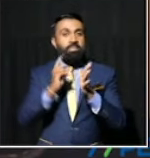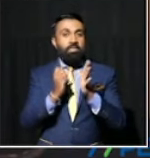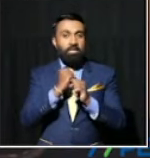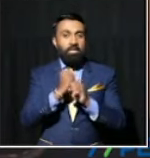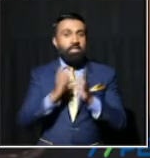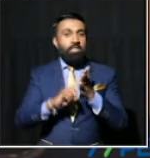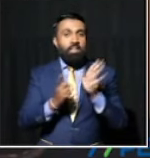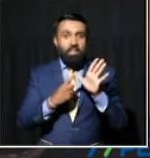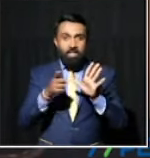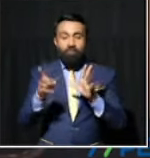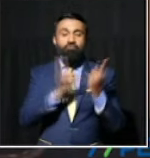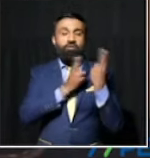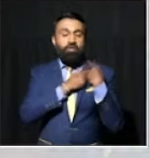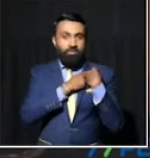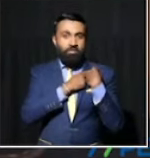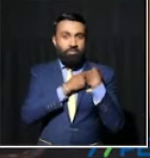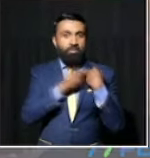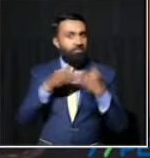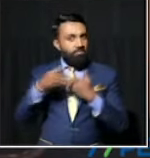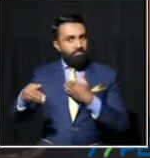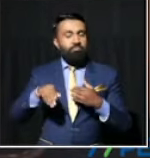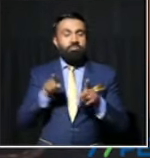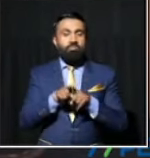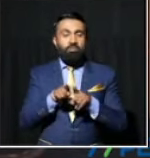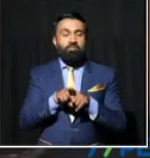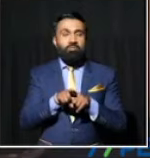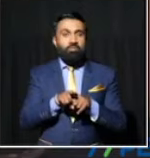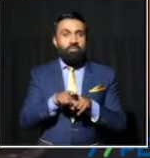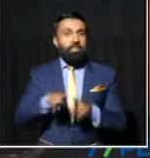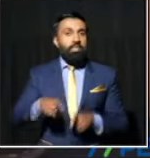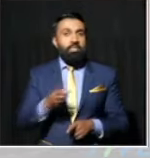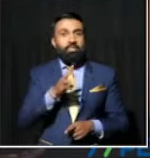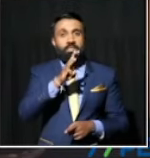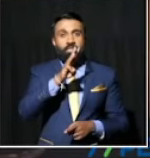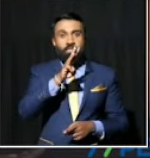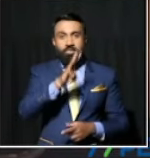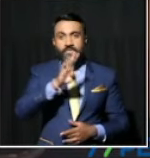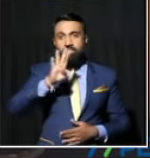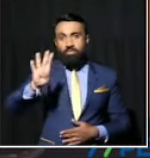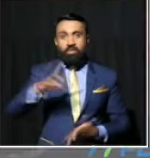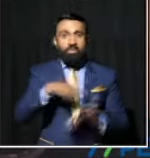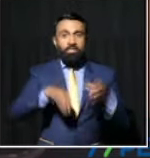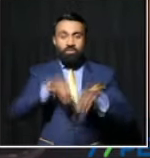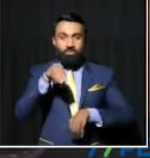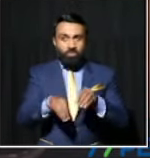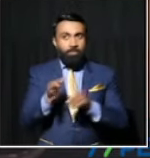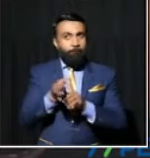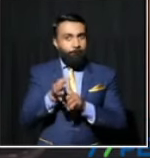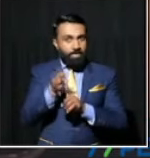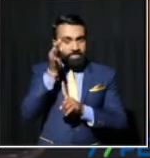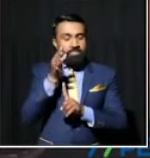ඒකට වග කියන්නේ වෙයි. මේ යන විදියට. හැබැයි මේ 134ක් ඡන්දෙ දුන්නේ එතුමාට ජනාධිපති වෙලා මේ